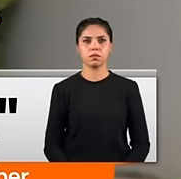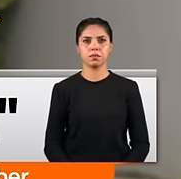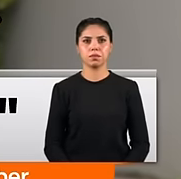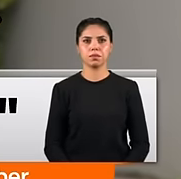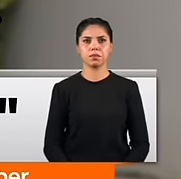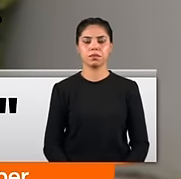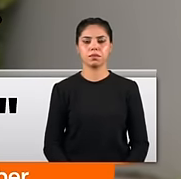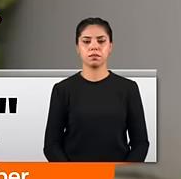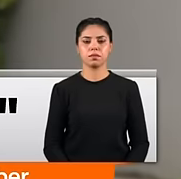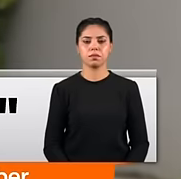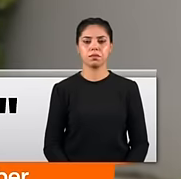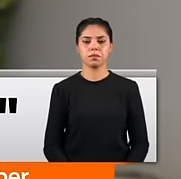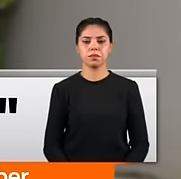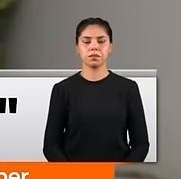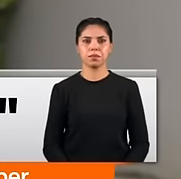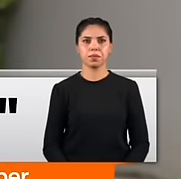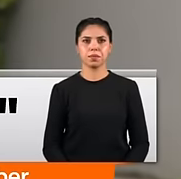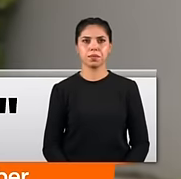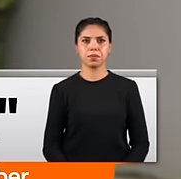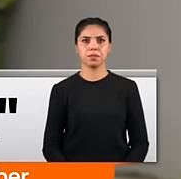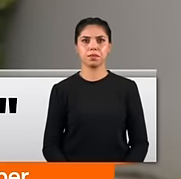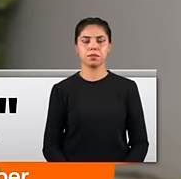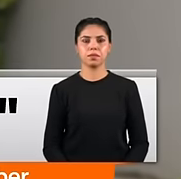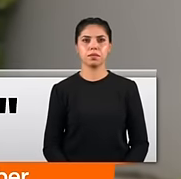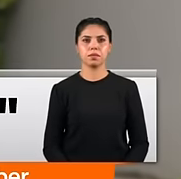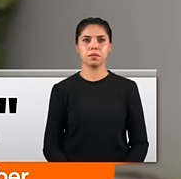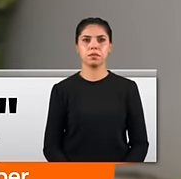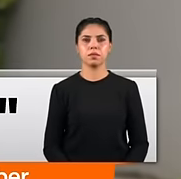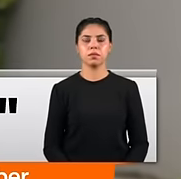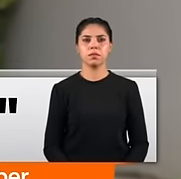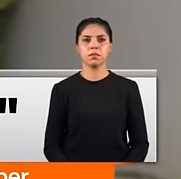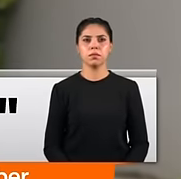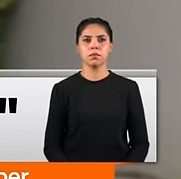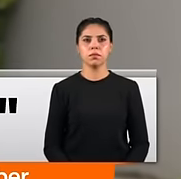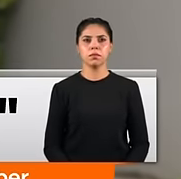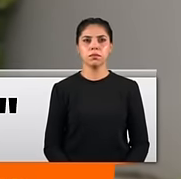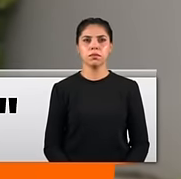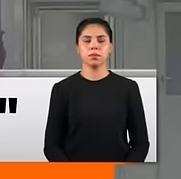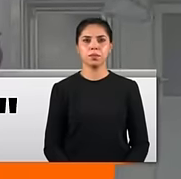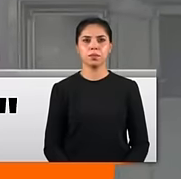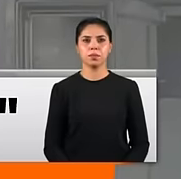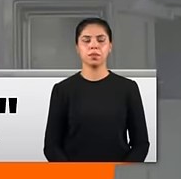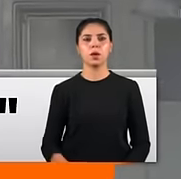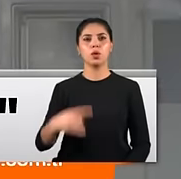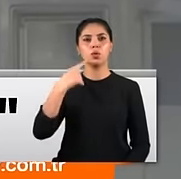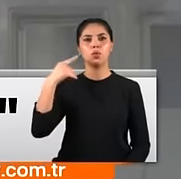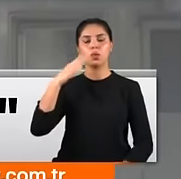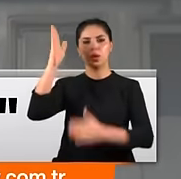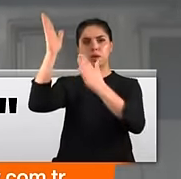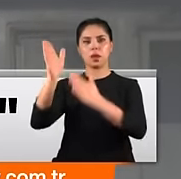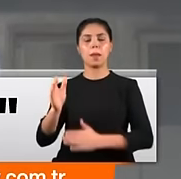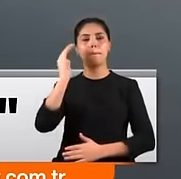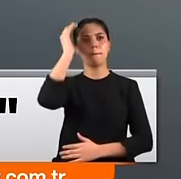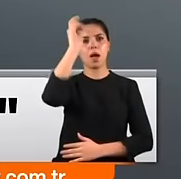hareket etti ve bu da gösteriyor ki İsrail artık bir yalnızlığa doğru gidiyor. Erdoğan Biden'la